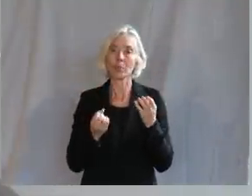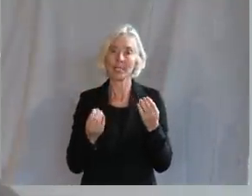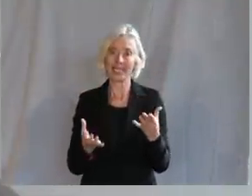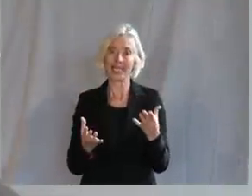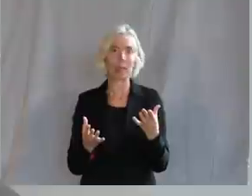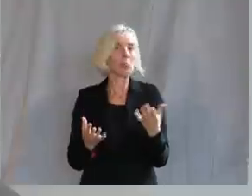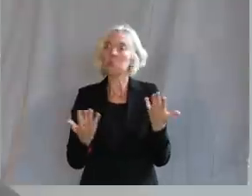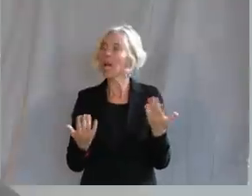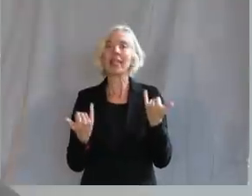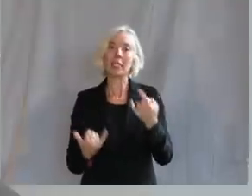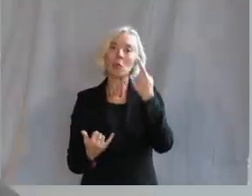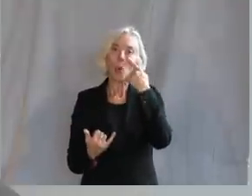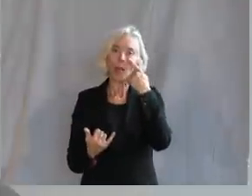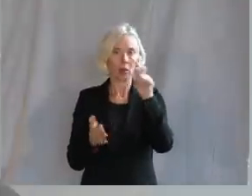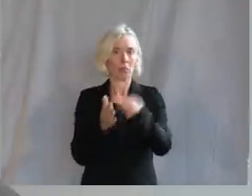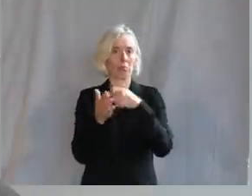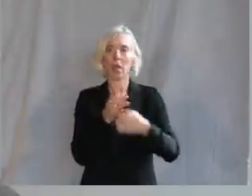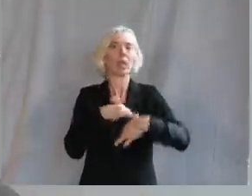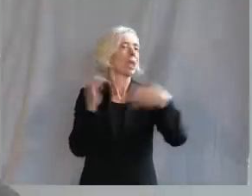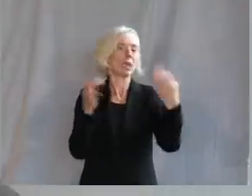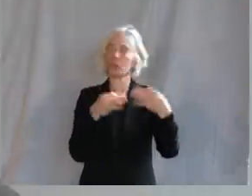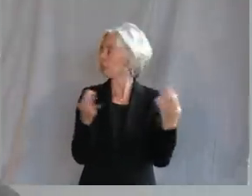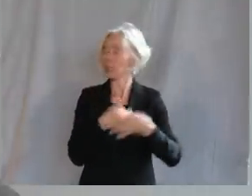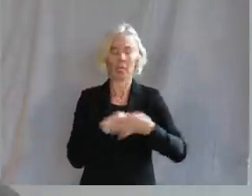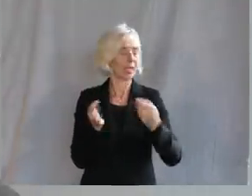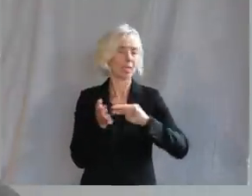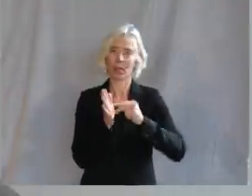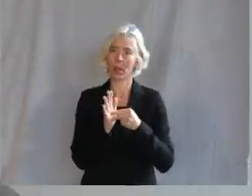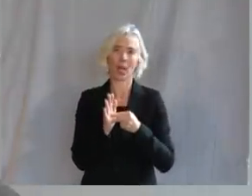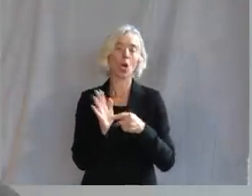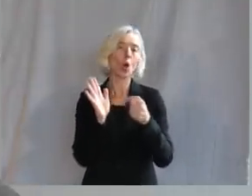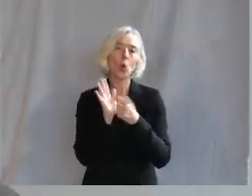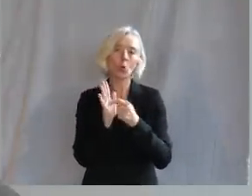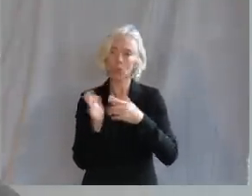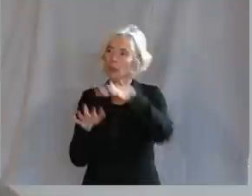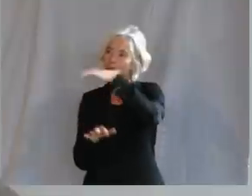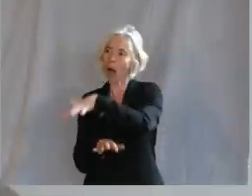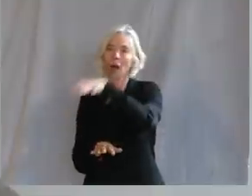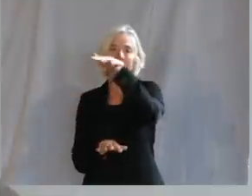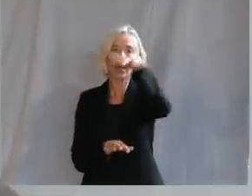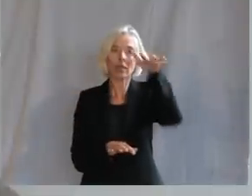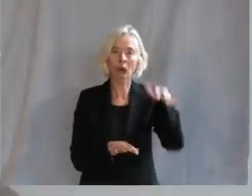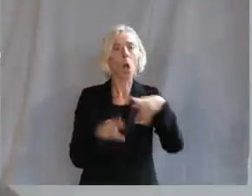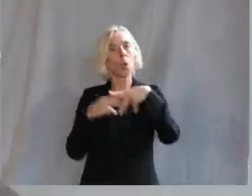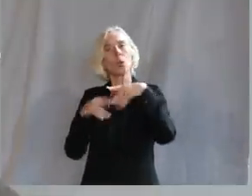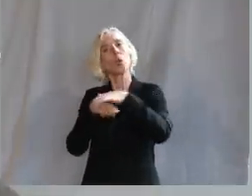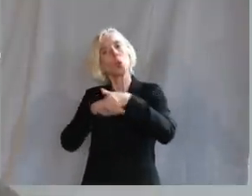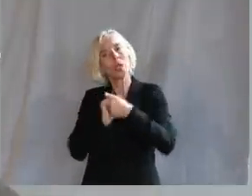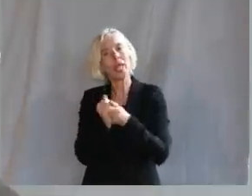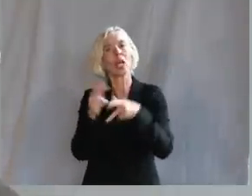keine Auffälligkeiten gibt. Es liegen individuelle Hygienekonzepte vor. Wir haben dort